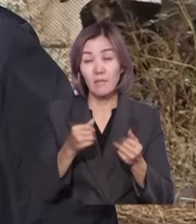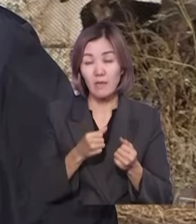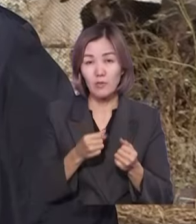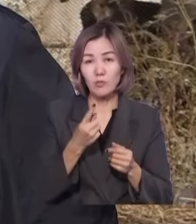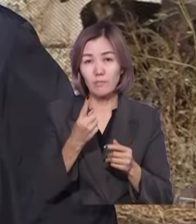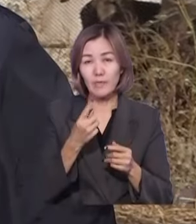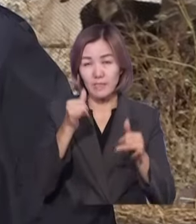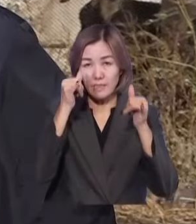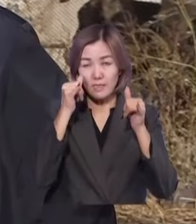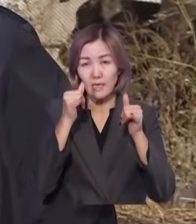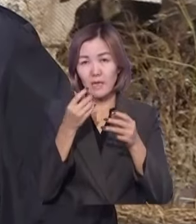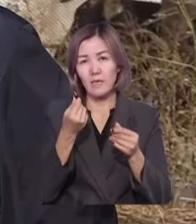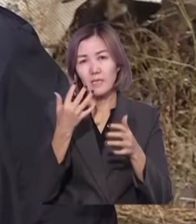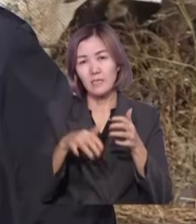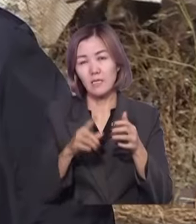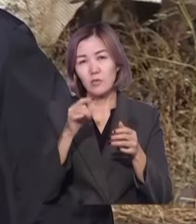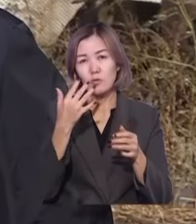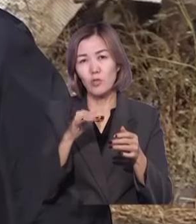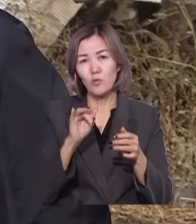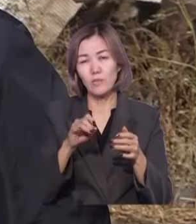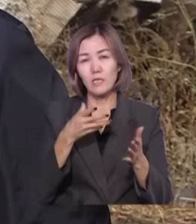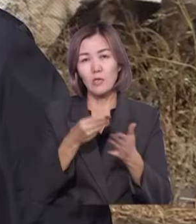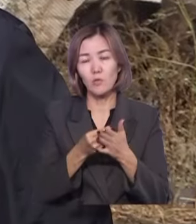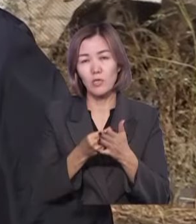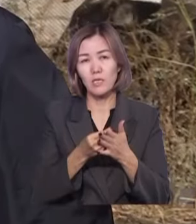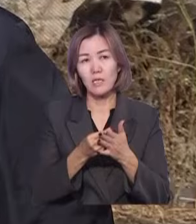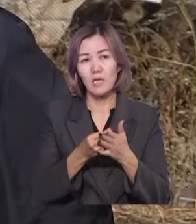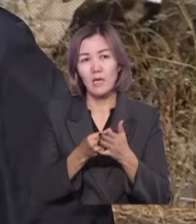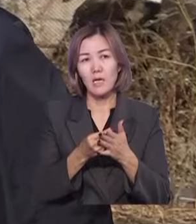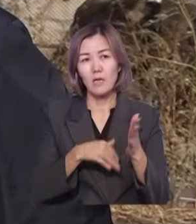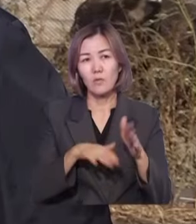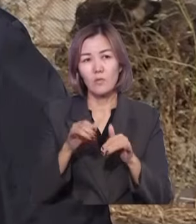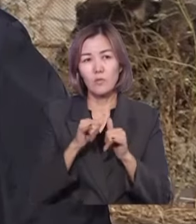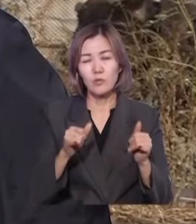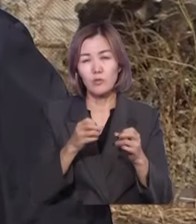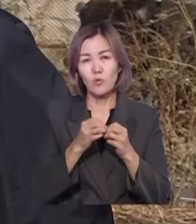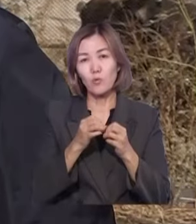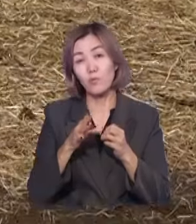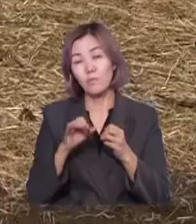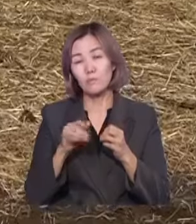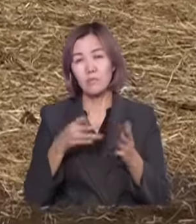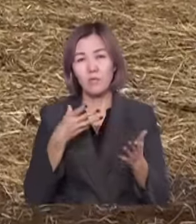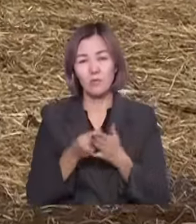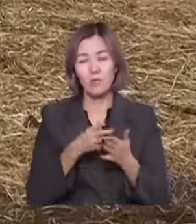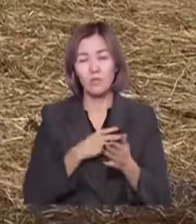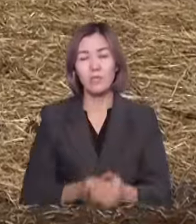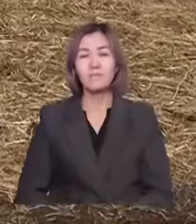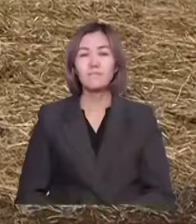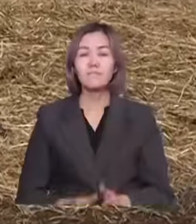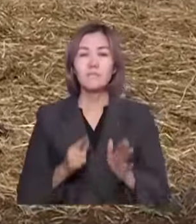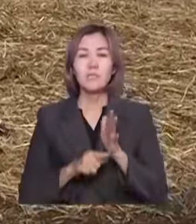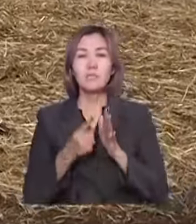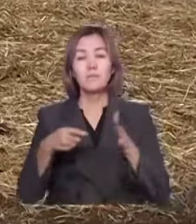әр басқа орта есеппен 150 мыңнан төленеді. Жағы селекциясына 10-15 мың арасында төленеді. Жалпы өңірде